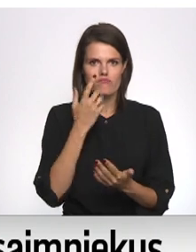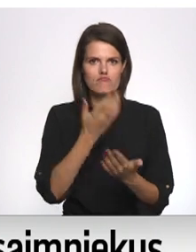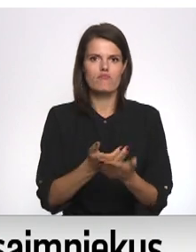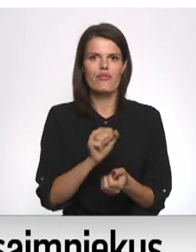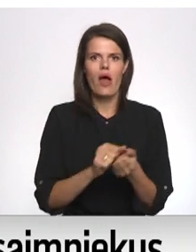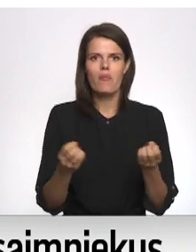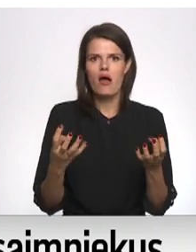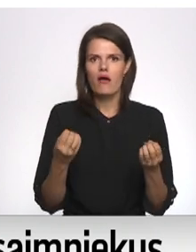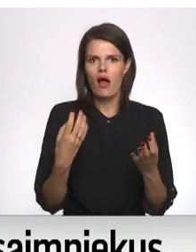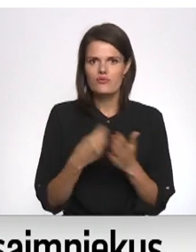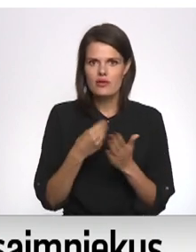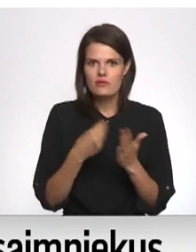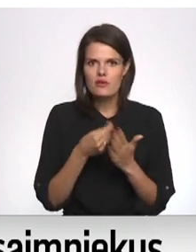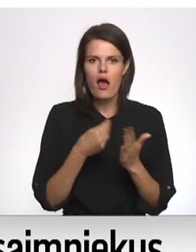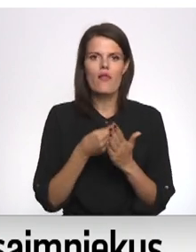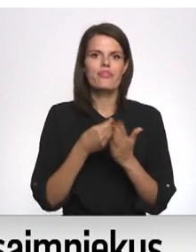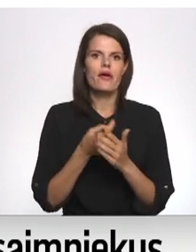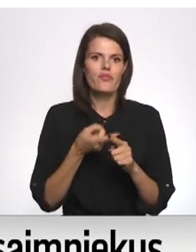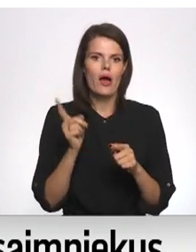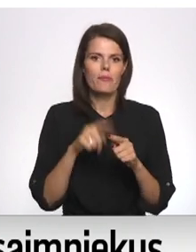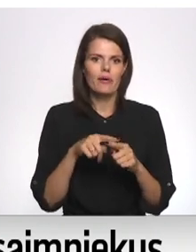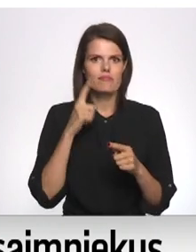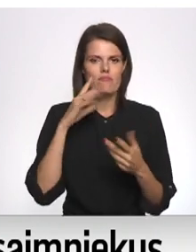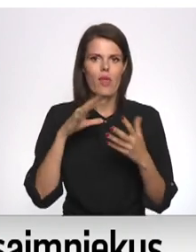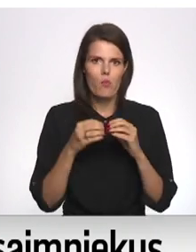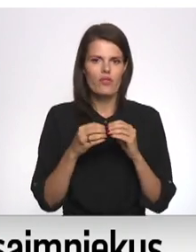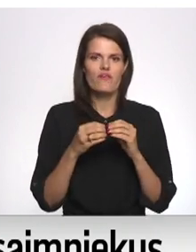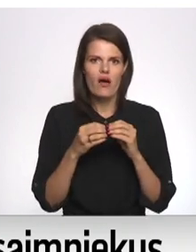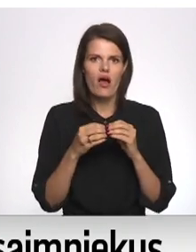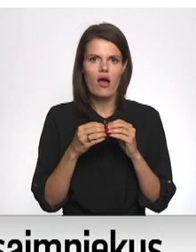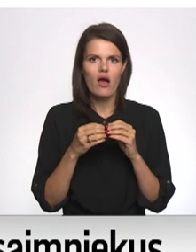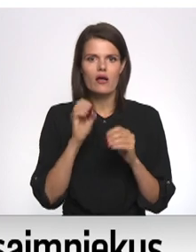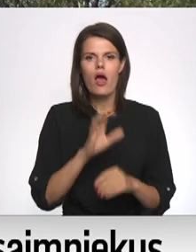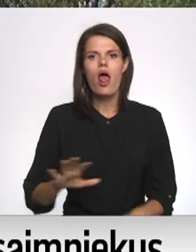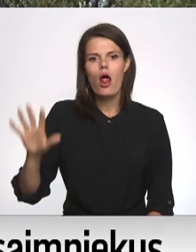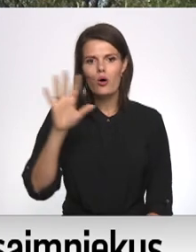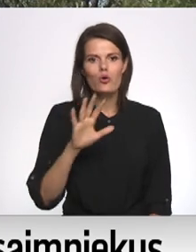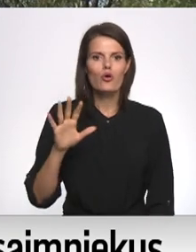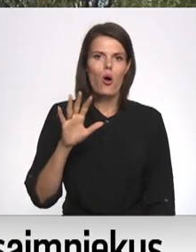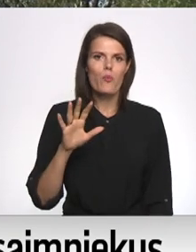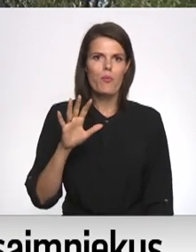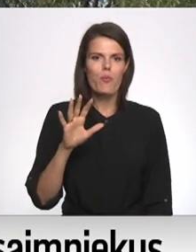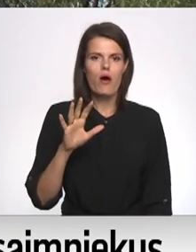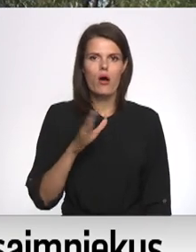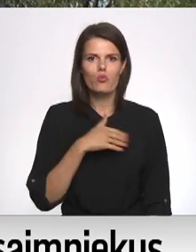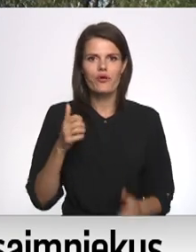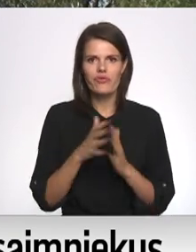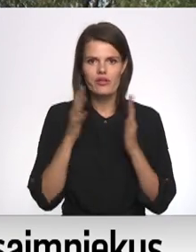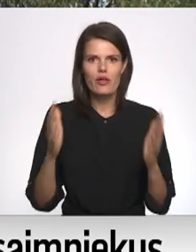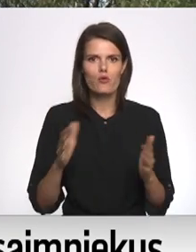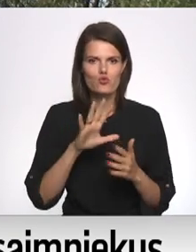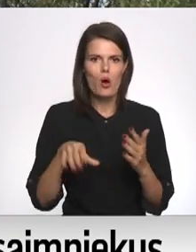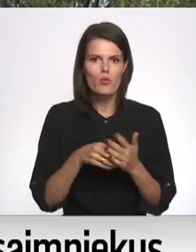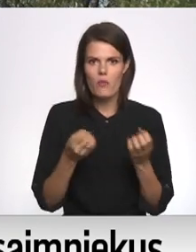atspoguļojoties dabasgāzes cenās. Līdz ar to, ņemot vērā, kad Eiropā diezgan daudz